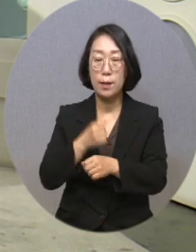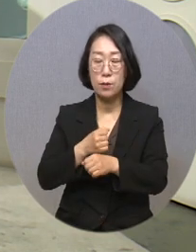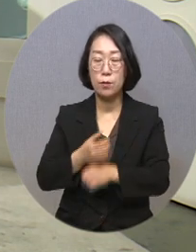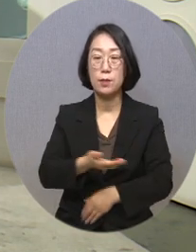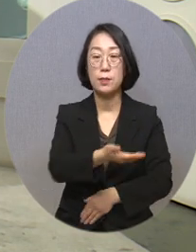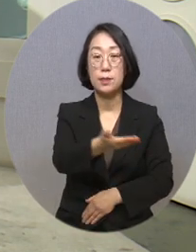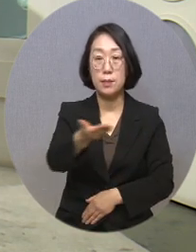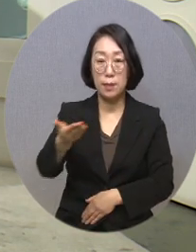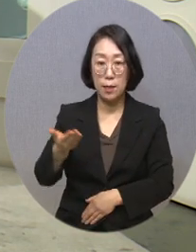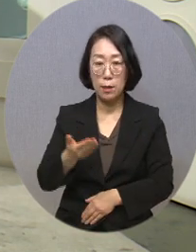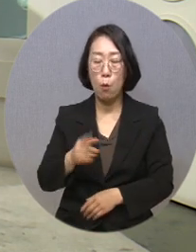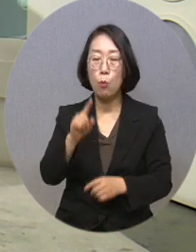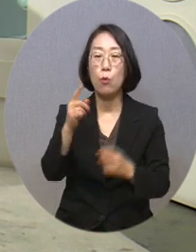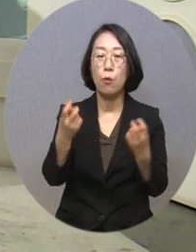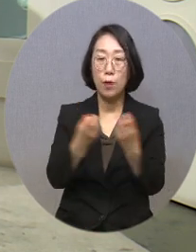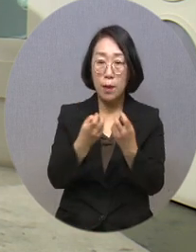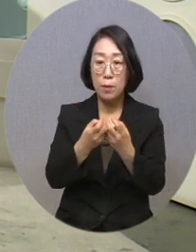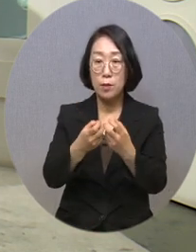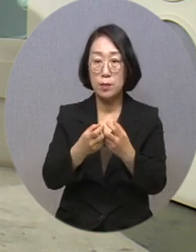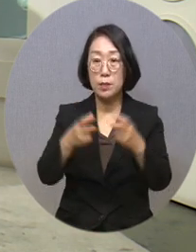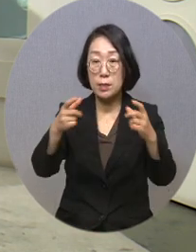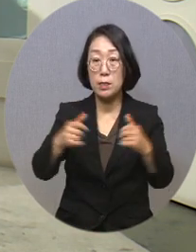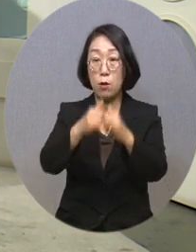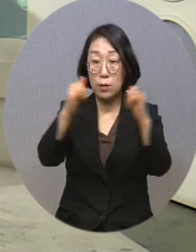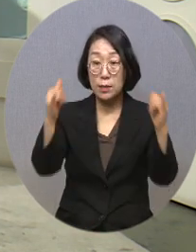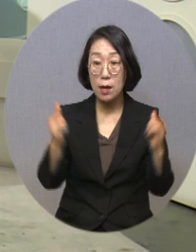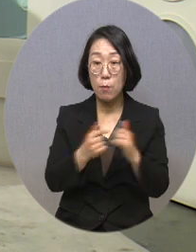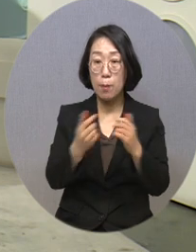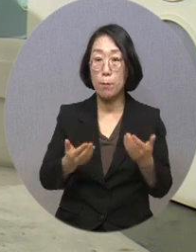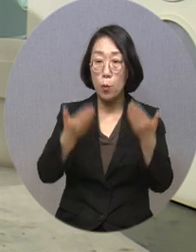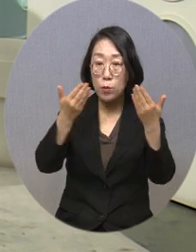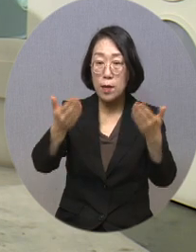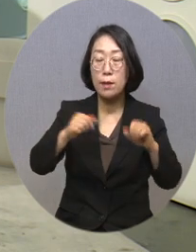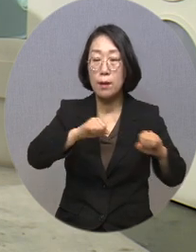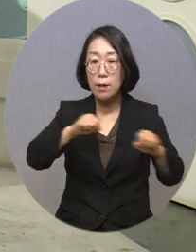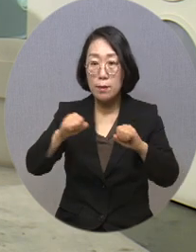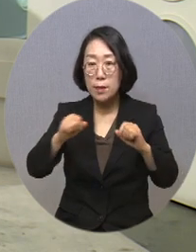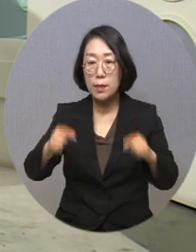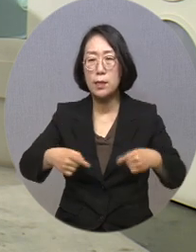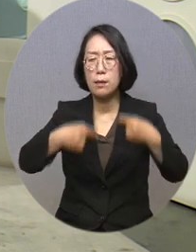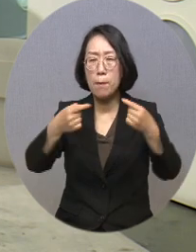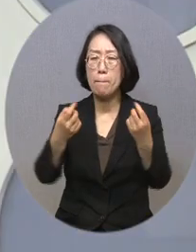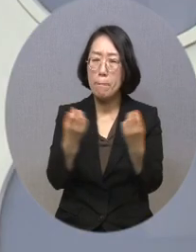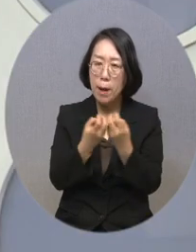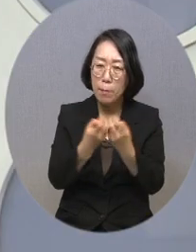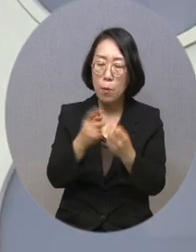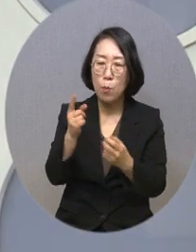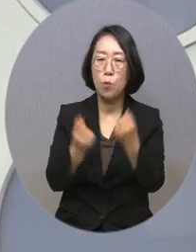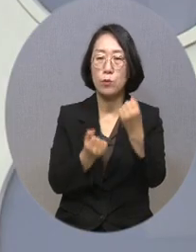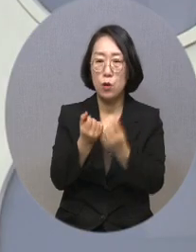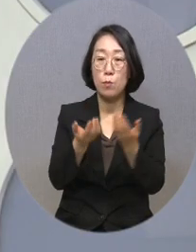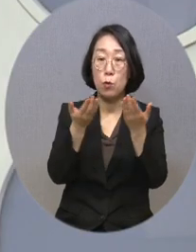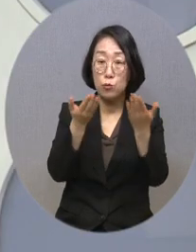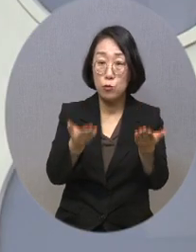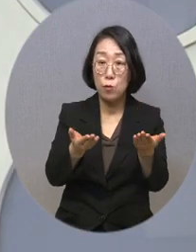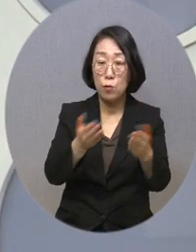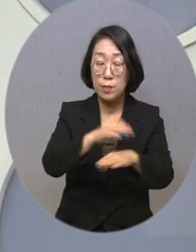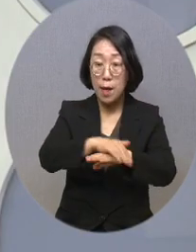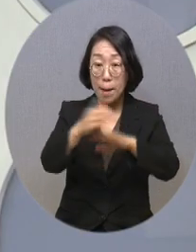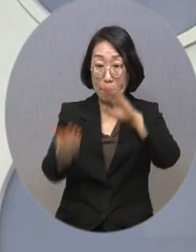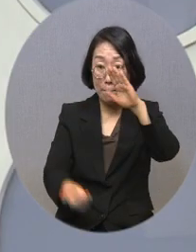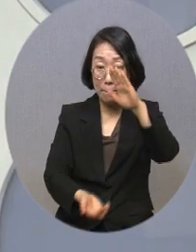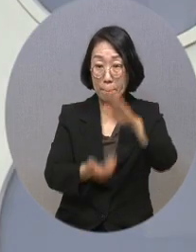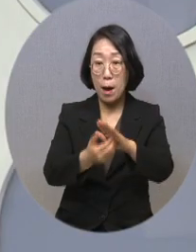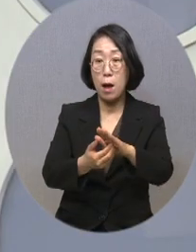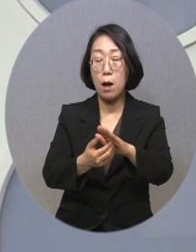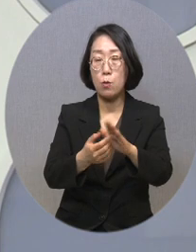그들에게 어떻게 하면 지역사회를 위하고 봉사할 수 있는가라고 네. 하는 그것을 설명하고 네. 또 그것을 이루기 위해서는